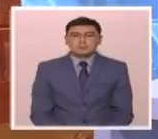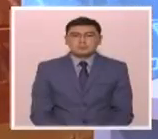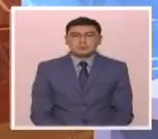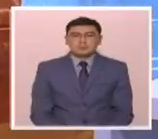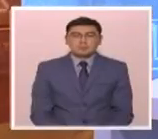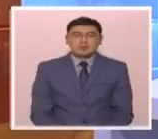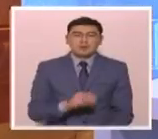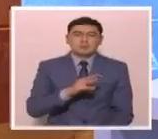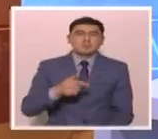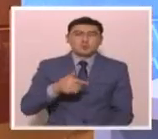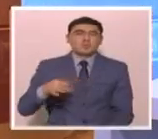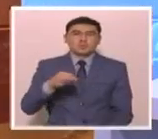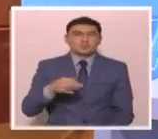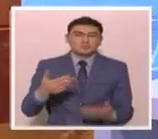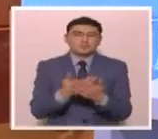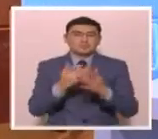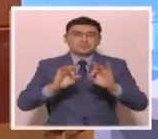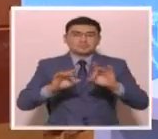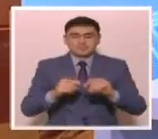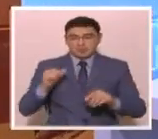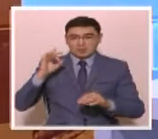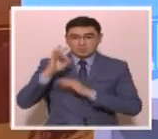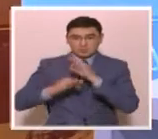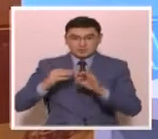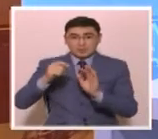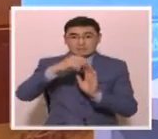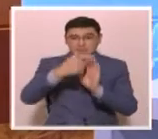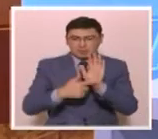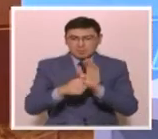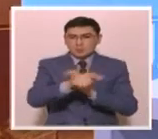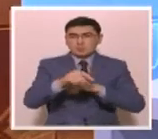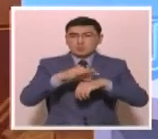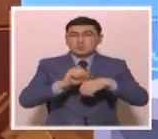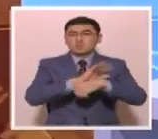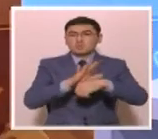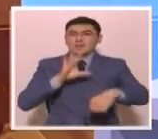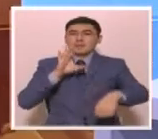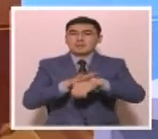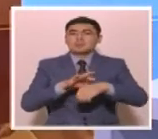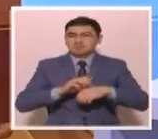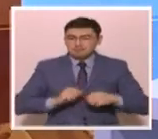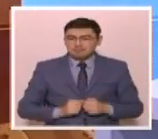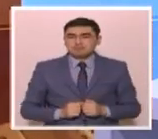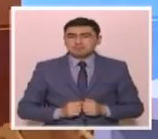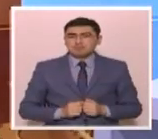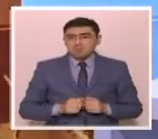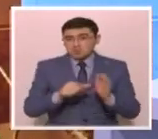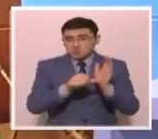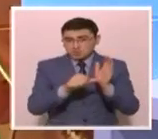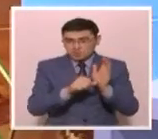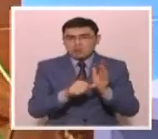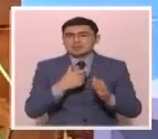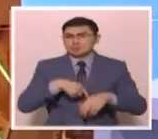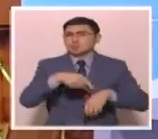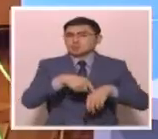Өңір жаңалықтарына ойысамыз, өткен тәулікте өңірде 17 адамнан коронавирус анықталды. Науқастардың ішінде 6-ауы